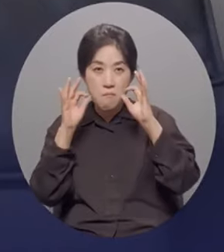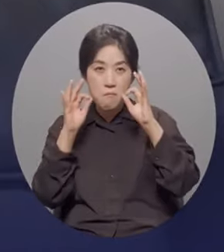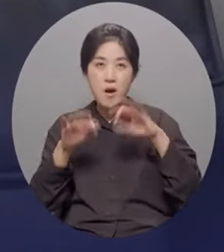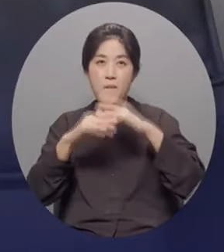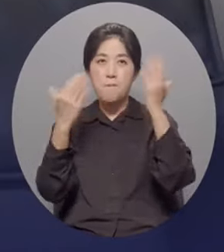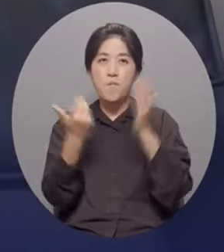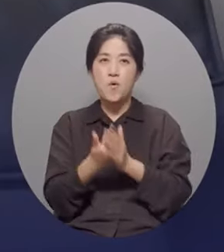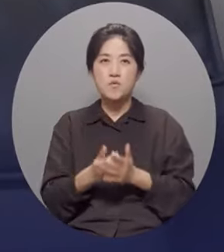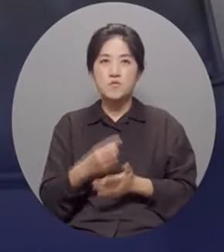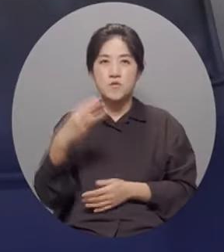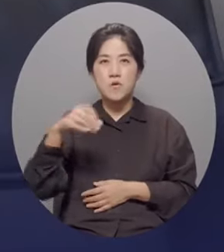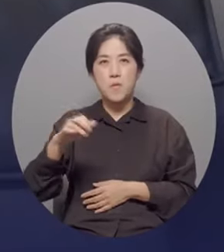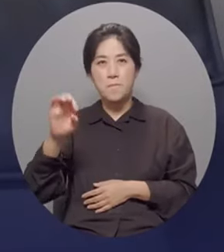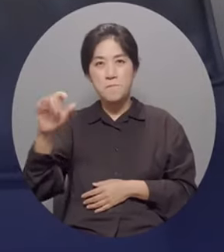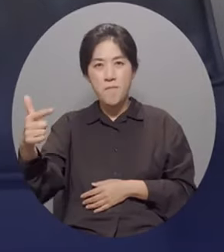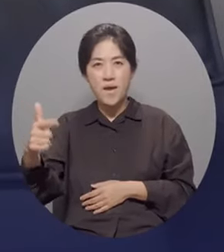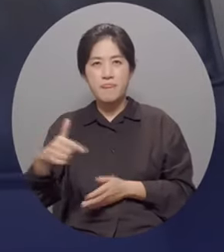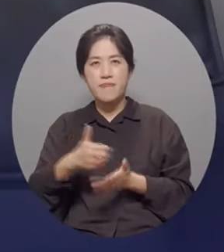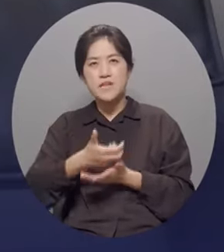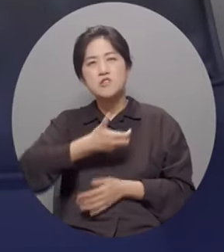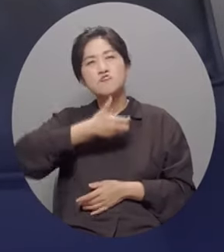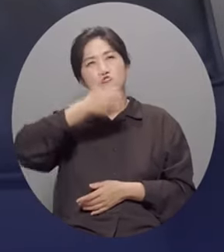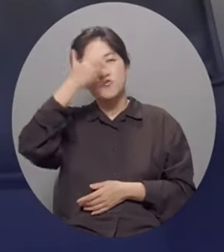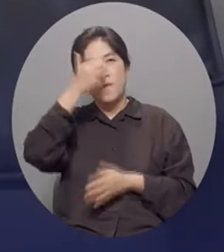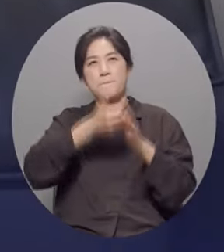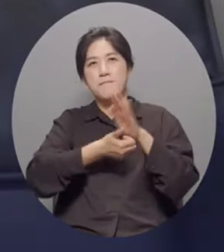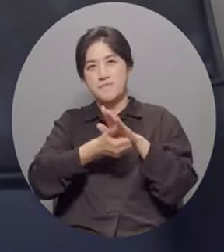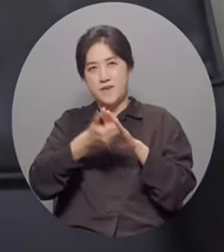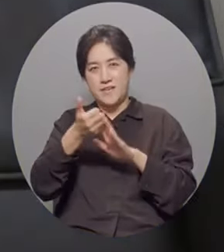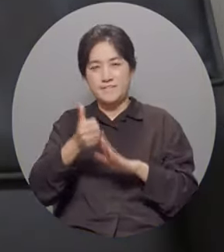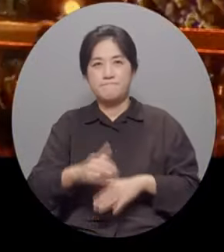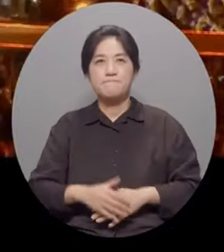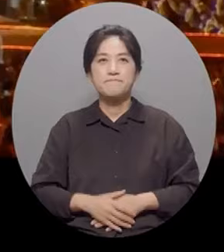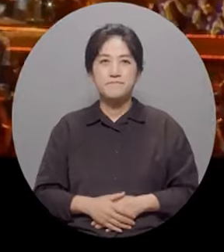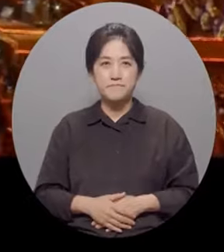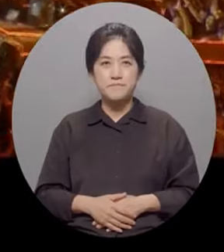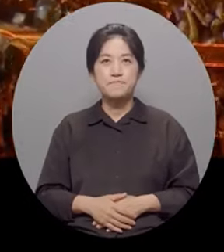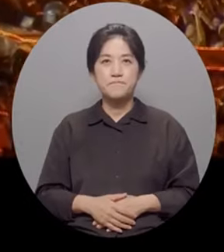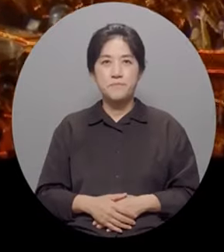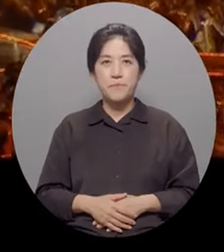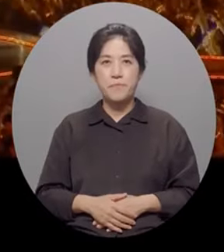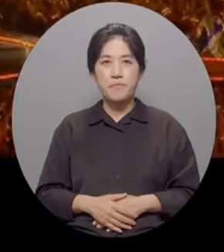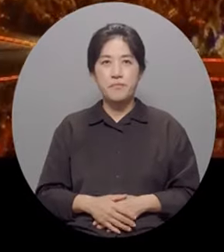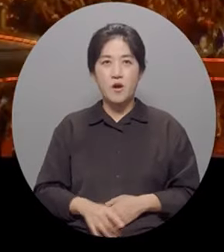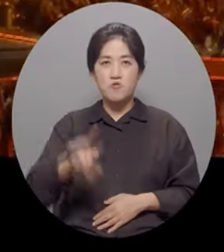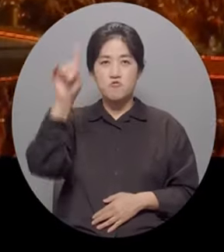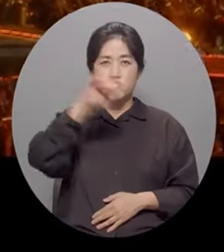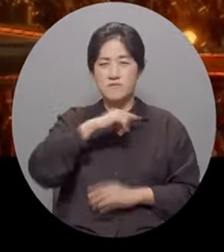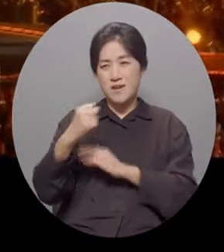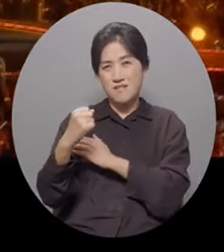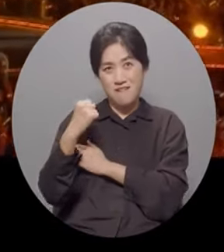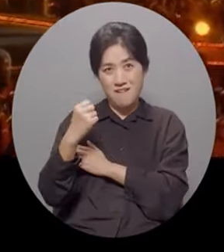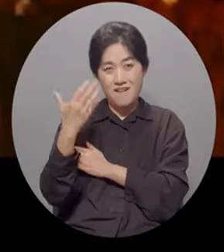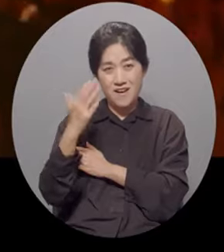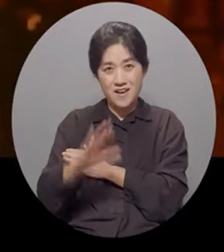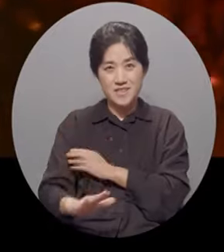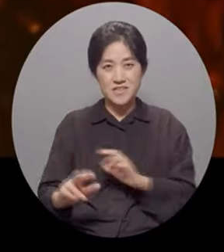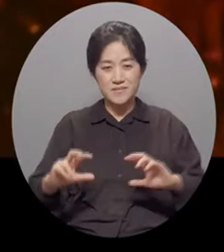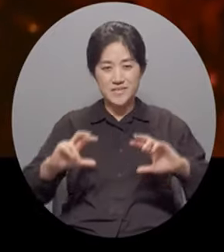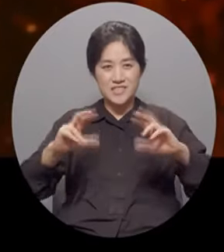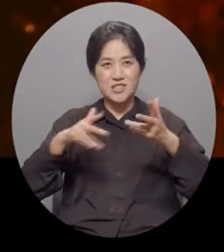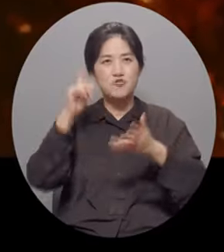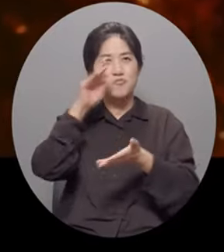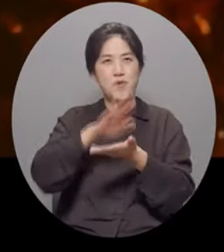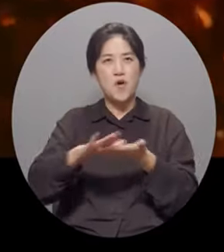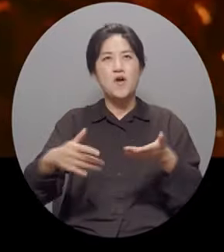모든 록팬들의 하나의 꿈이자 희망이죠. 우주 최강 밴드로 불리지만 지구 평화에도